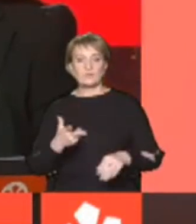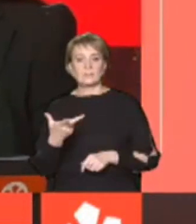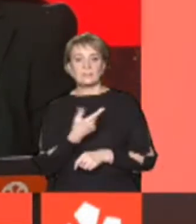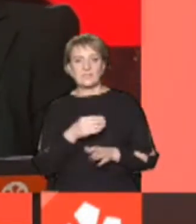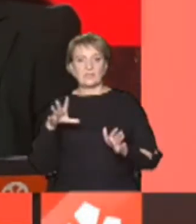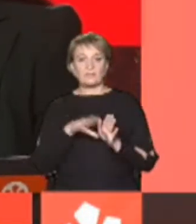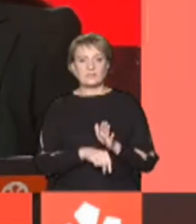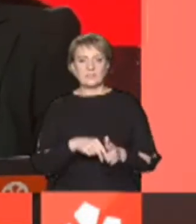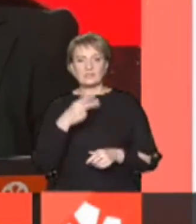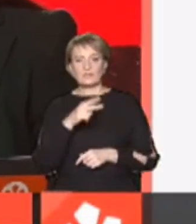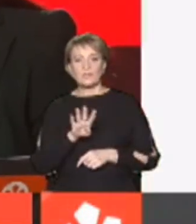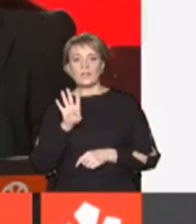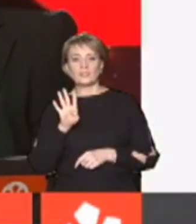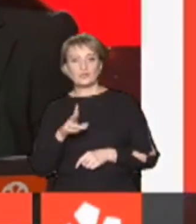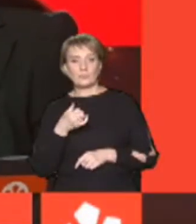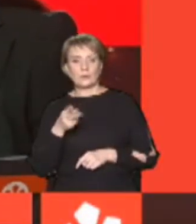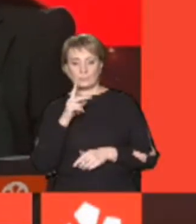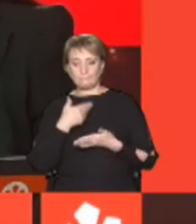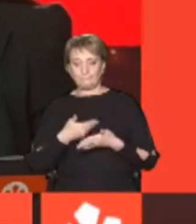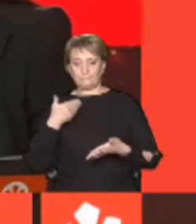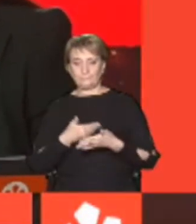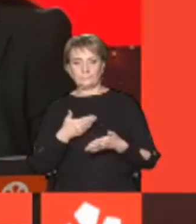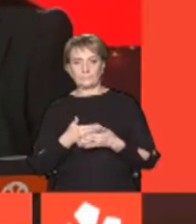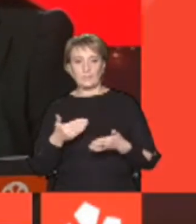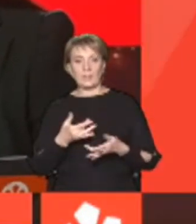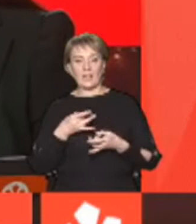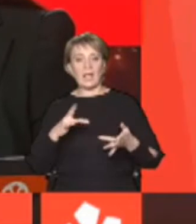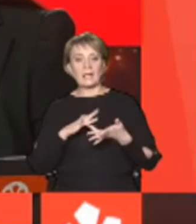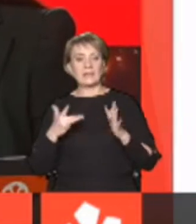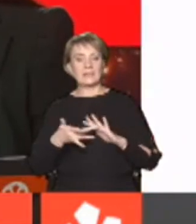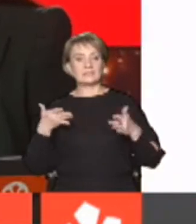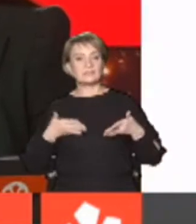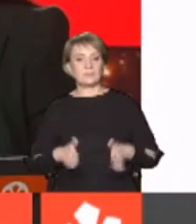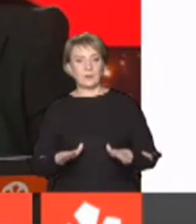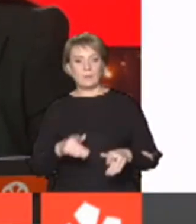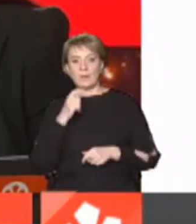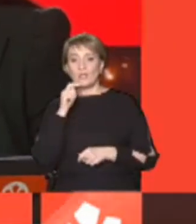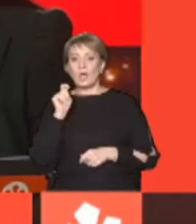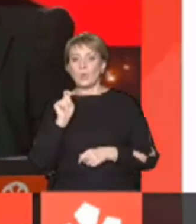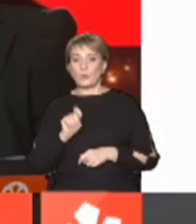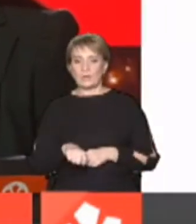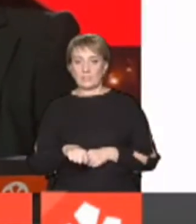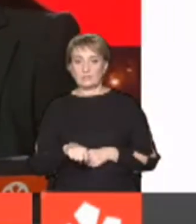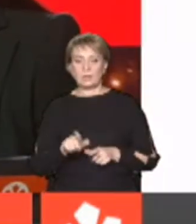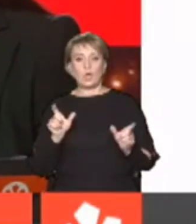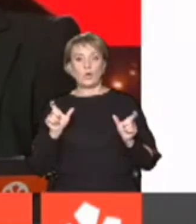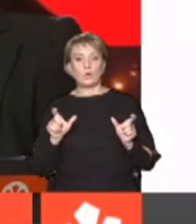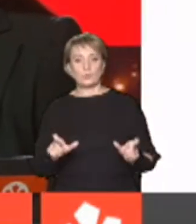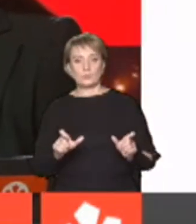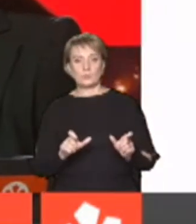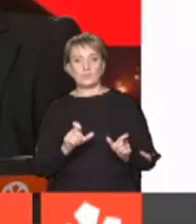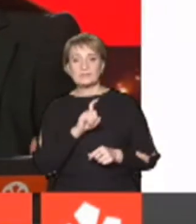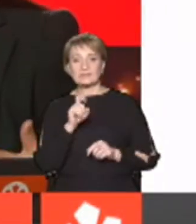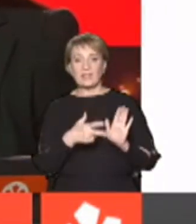з 24 грудня, напередодні Різдва. А в Україні ситуація з ковід набагато песимістичніша, локдаун з